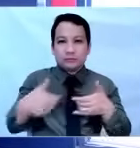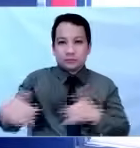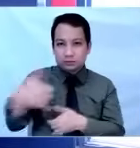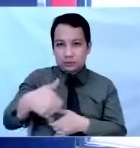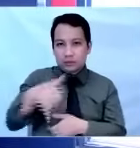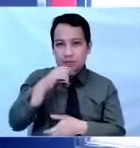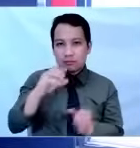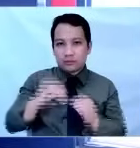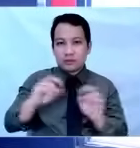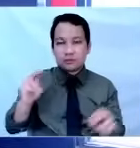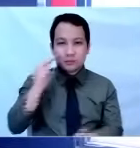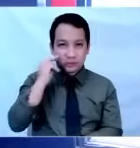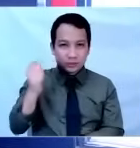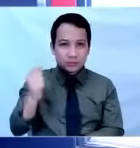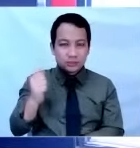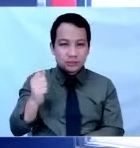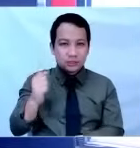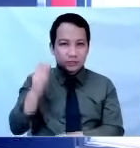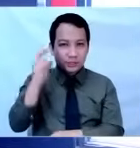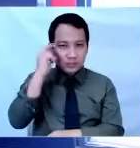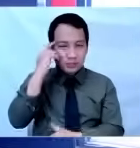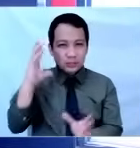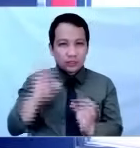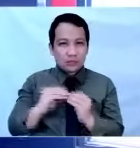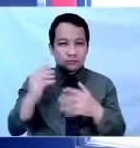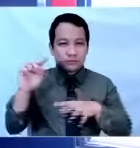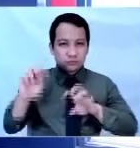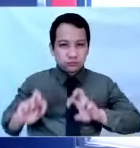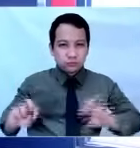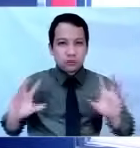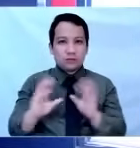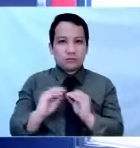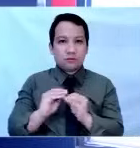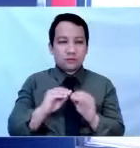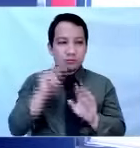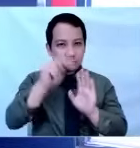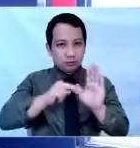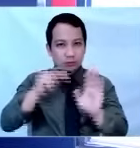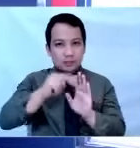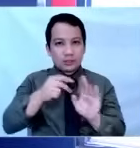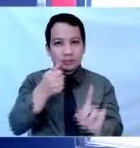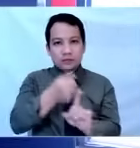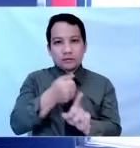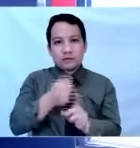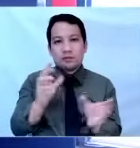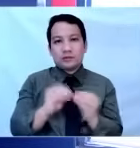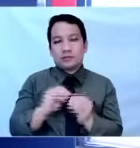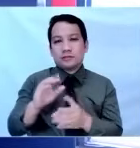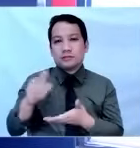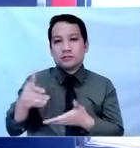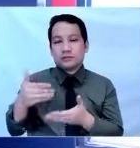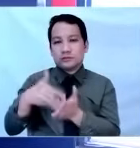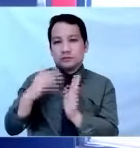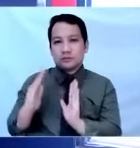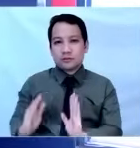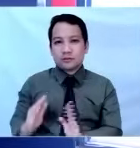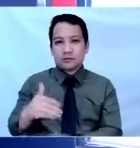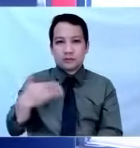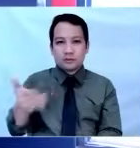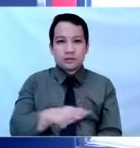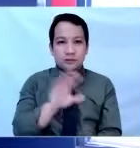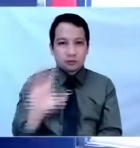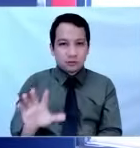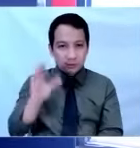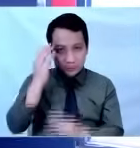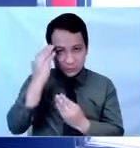Naga City naman, iniimbestigahan ng mga otoridad ang na-videoan na pambubugbog sa isang estudyante. Nasa frontline na